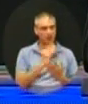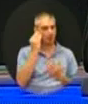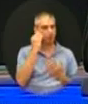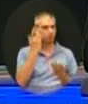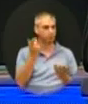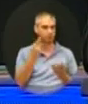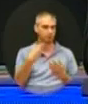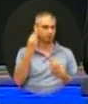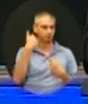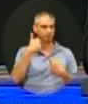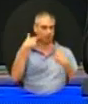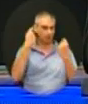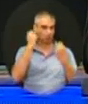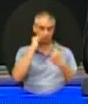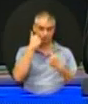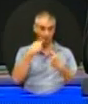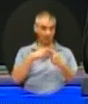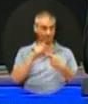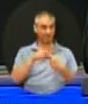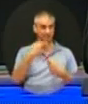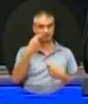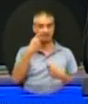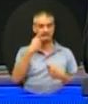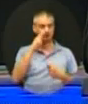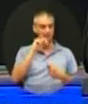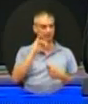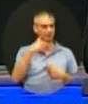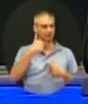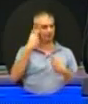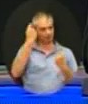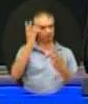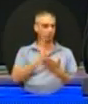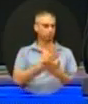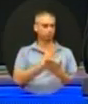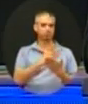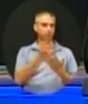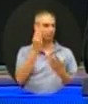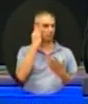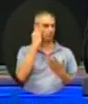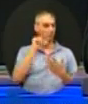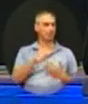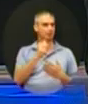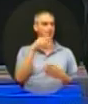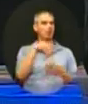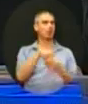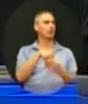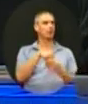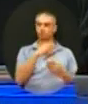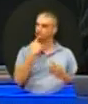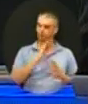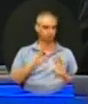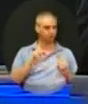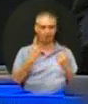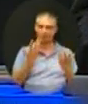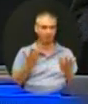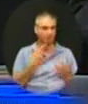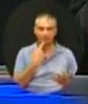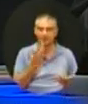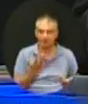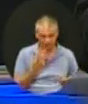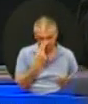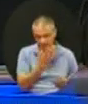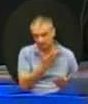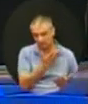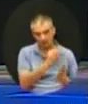ליבס שר החינוך מחר חבר כנסת גפני יהיה שר החינוך והוא יקבע שלימודי גמרה זה חלק מלימודי ליבה הוא אמר לי זה אף פעם לא יקרה אמרתי לו לך